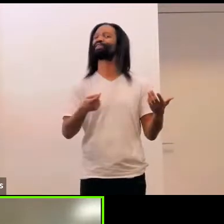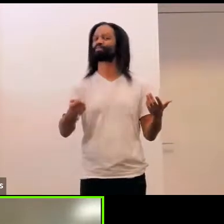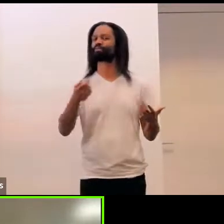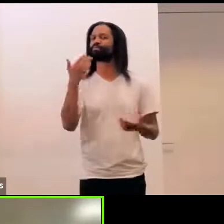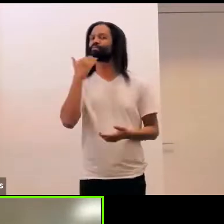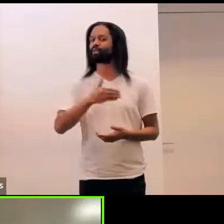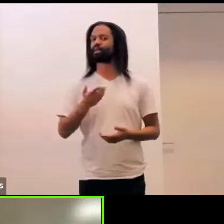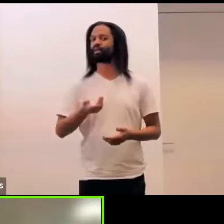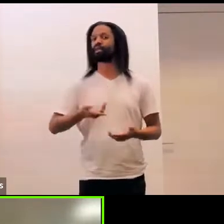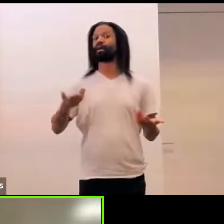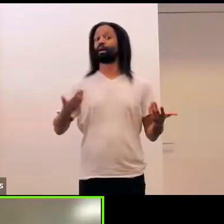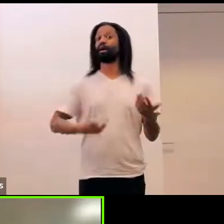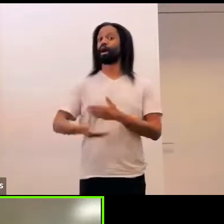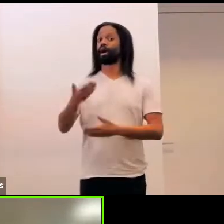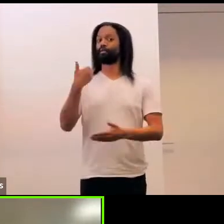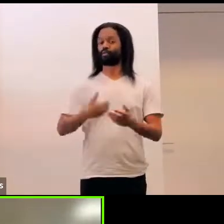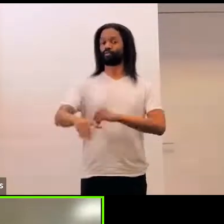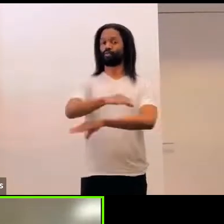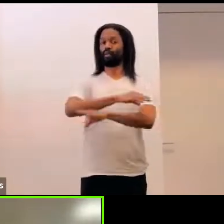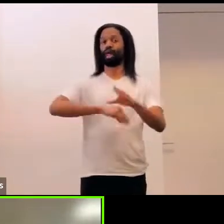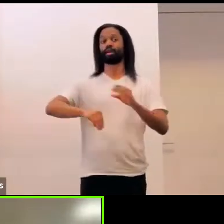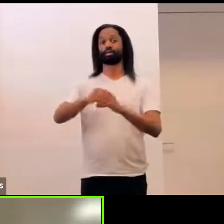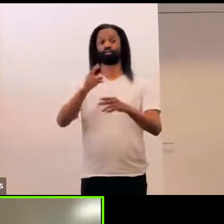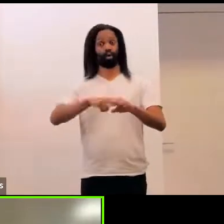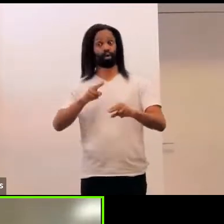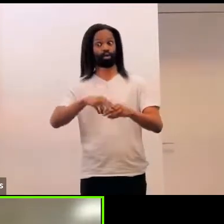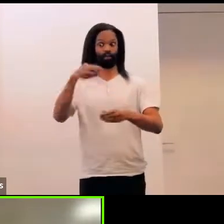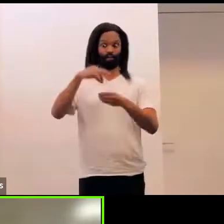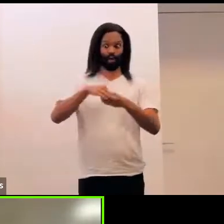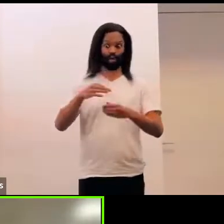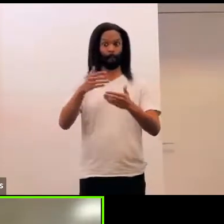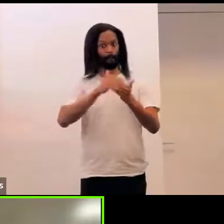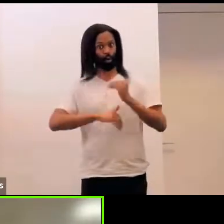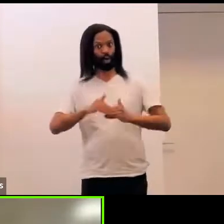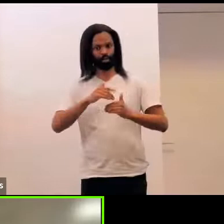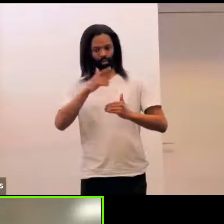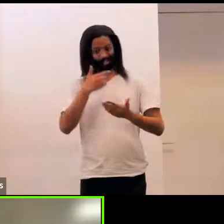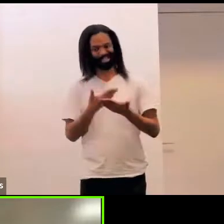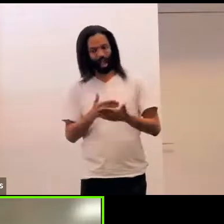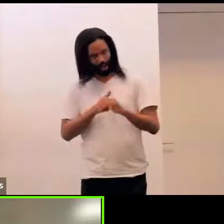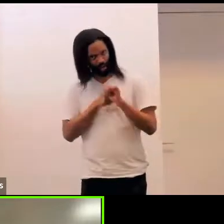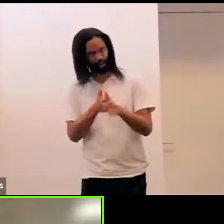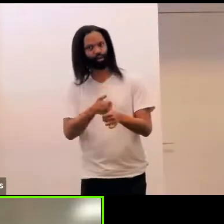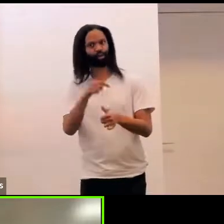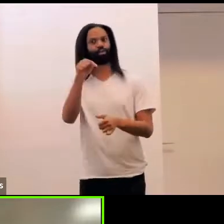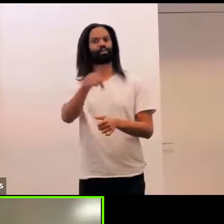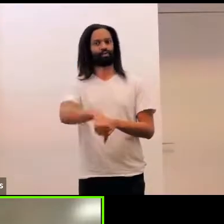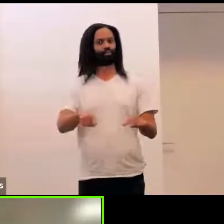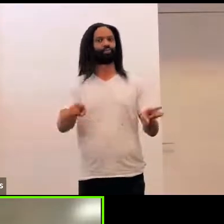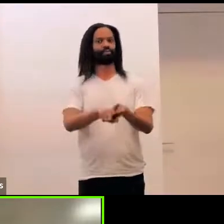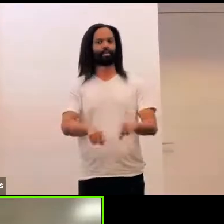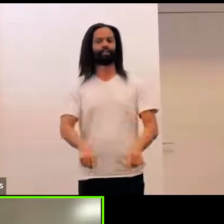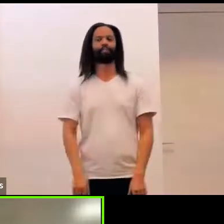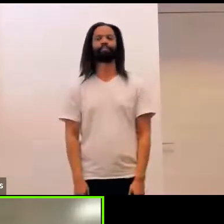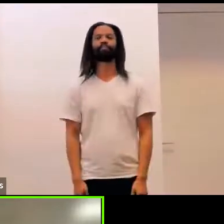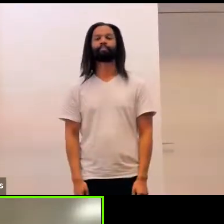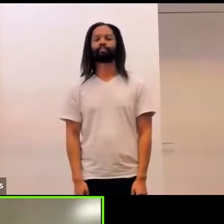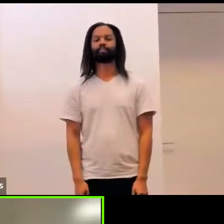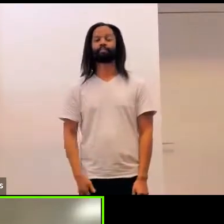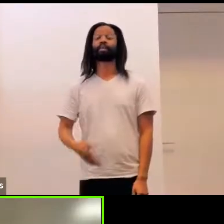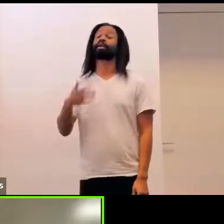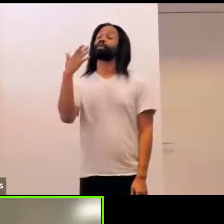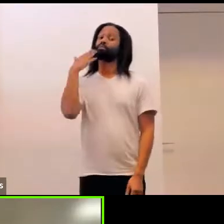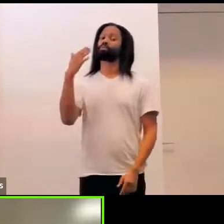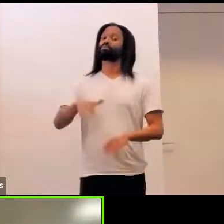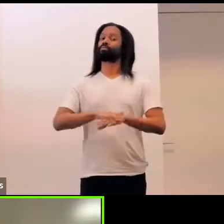les Nancéennes et les Nancéens ont voté. Pour ce faire, le levier identifié est la mise en place d'une bonne politique de